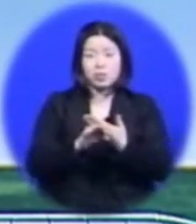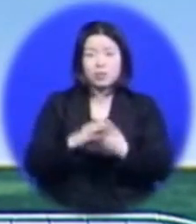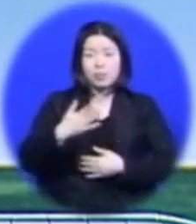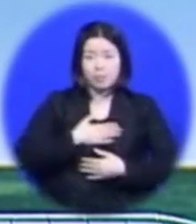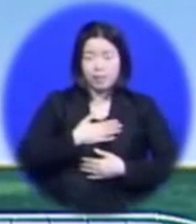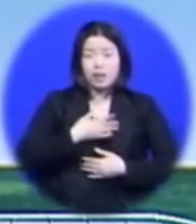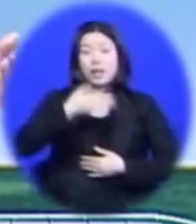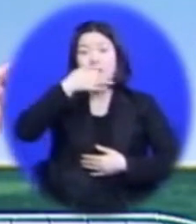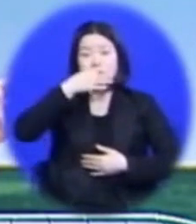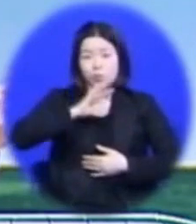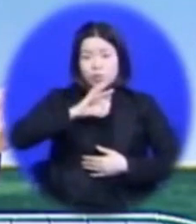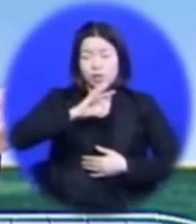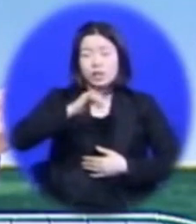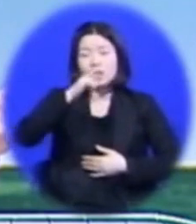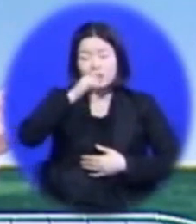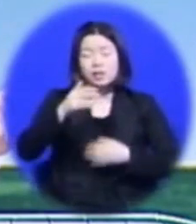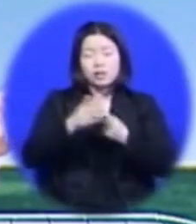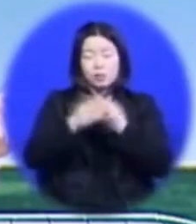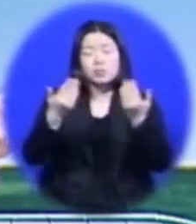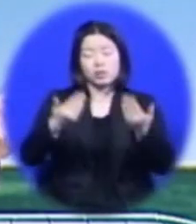내게 유익하니까 주신 거죠.